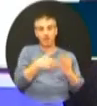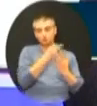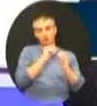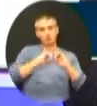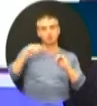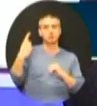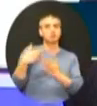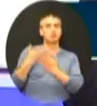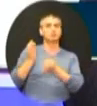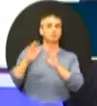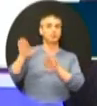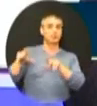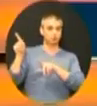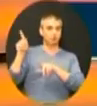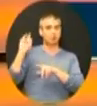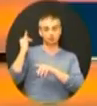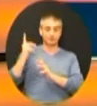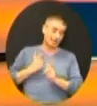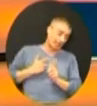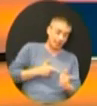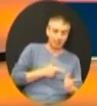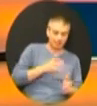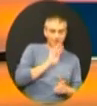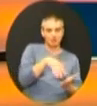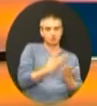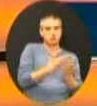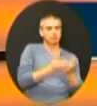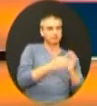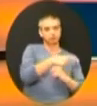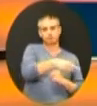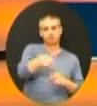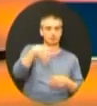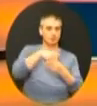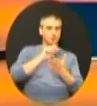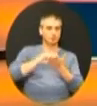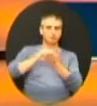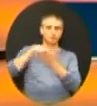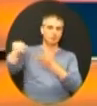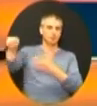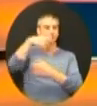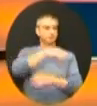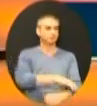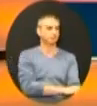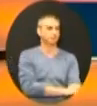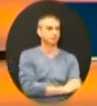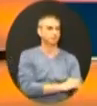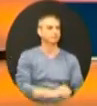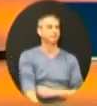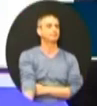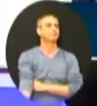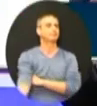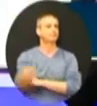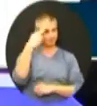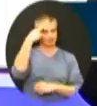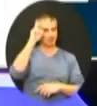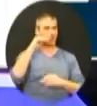היועץ המשפטי לממשלה שעכשיו גם יצטרך להילחם נגד אותם יועצים משפטים שנמצאים בתוך המשרדי הממשלה תראה הרעיון הדמוקרטי מבוסס על